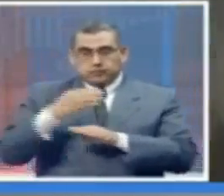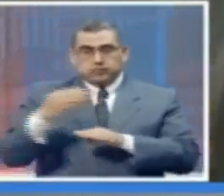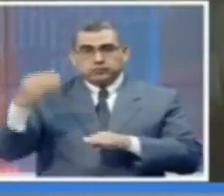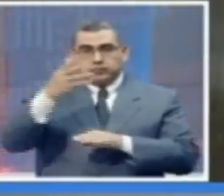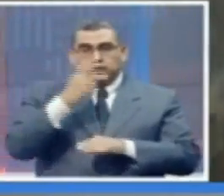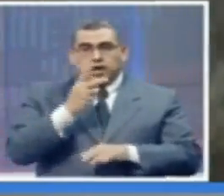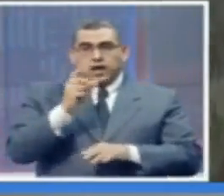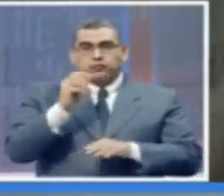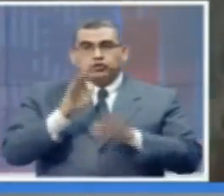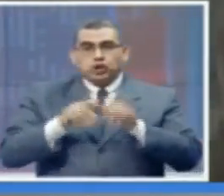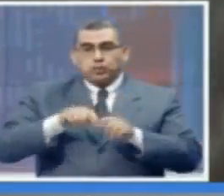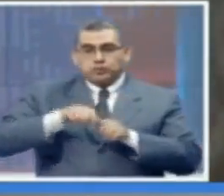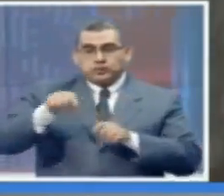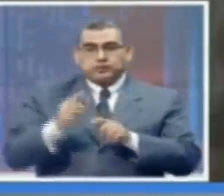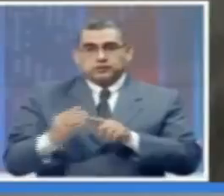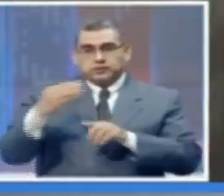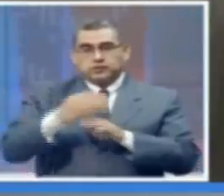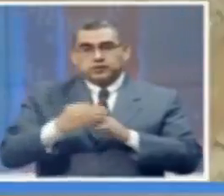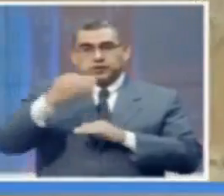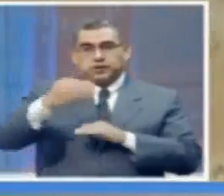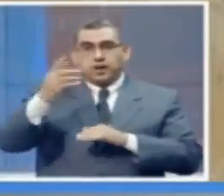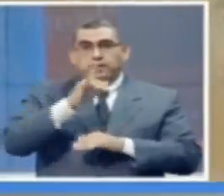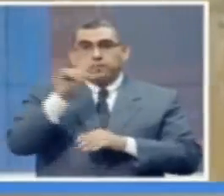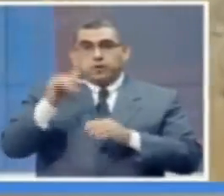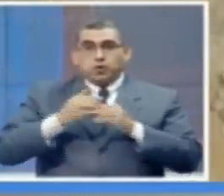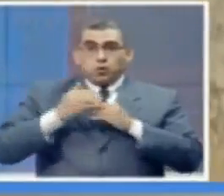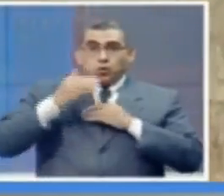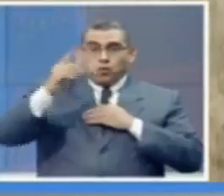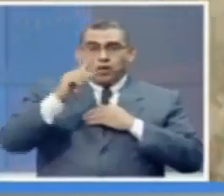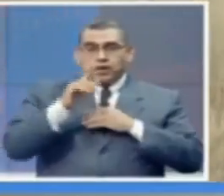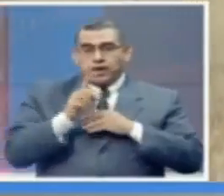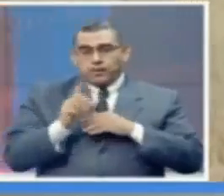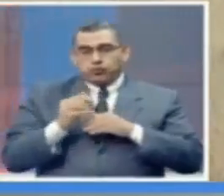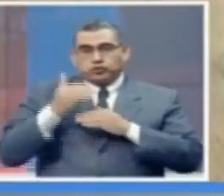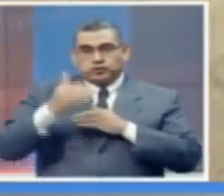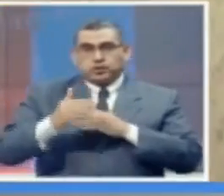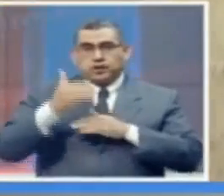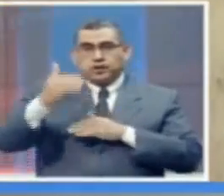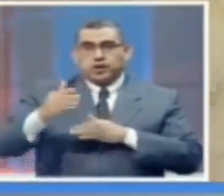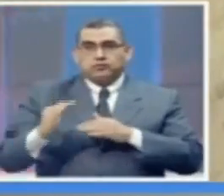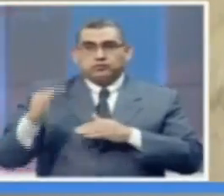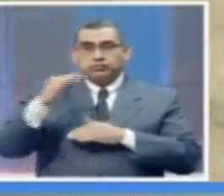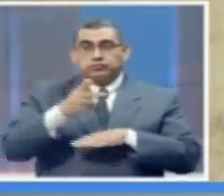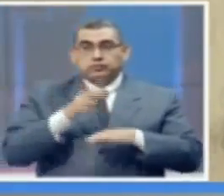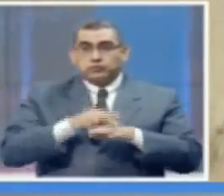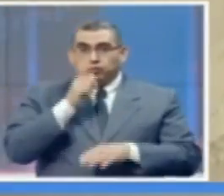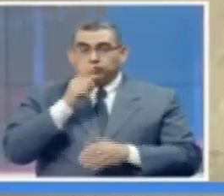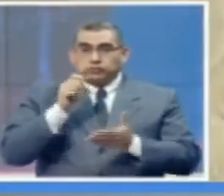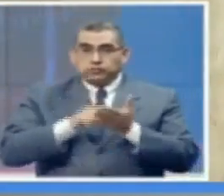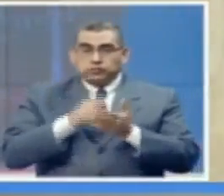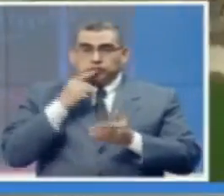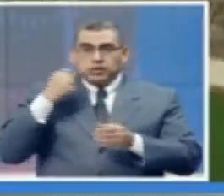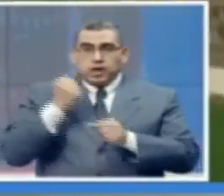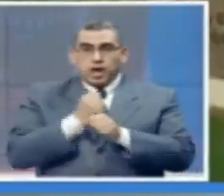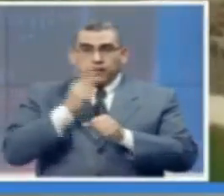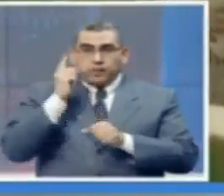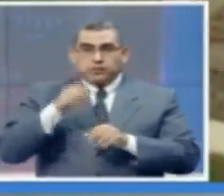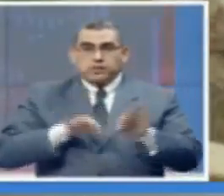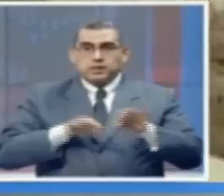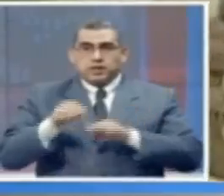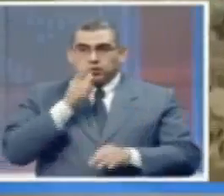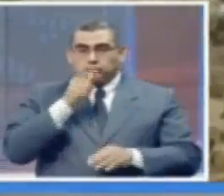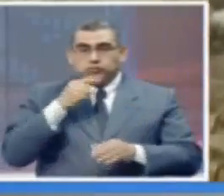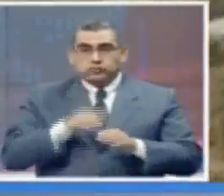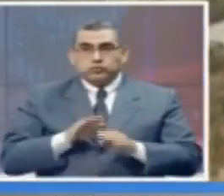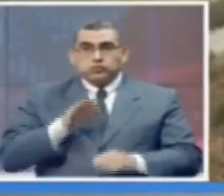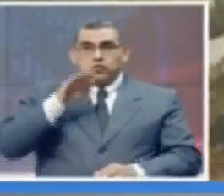25 كيلومترا بديلا عن 100 كيلومتر أو يزيد في السابق، بعدما وجهت إلى ذلك القيادة السياسية. فهذا